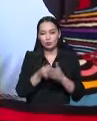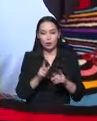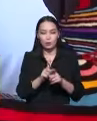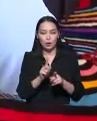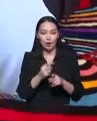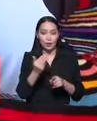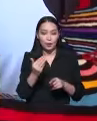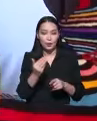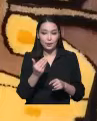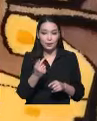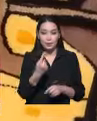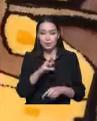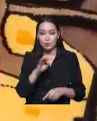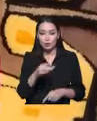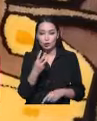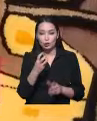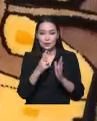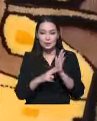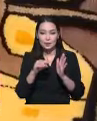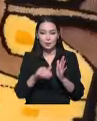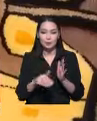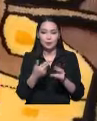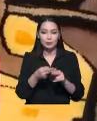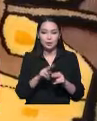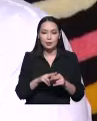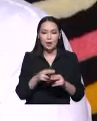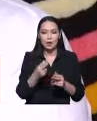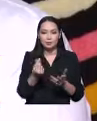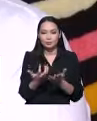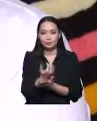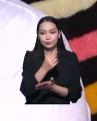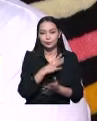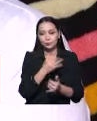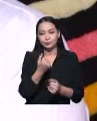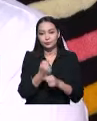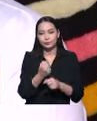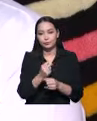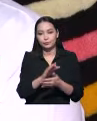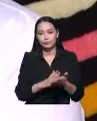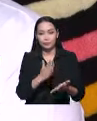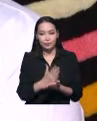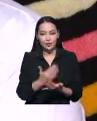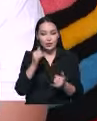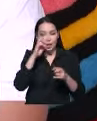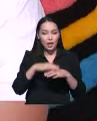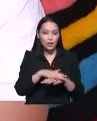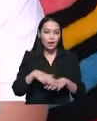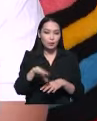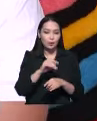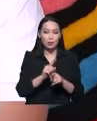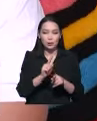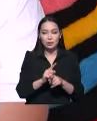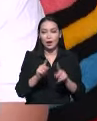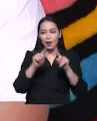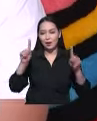қолдап 1,380,000 теңге қайтарымсыз грант беріпті. Әжелерімізден, апаларымыздан ауылда көретін едік. Кілемдер